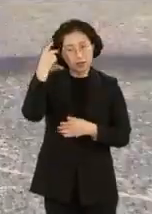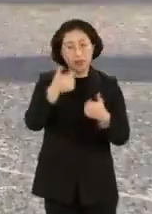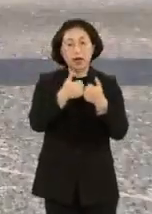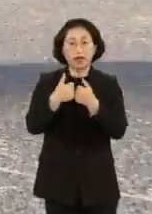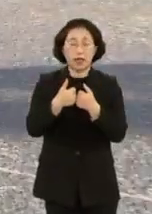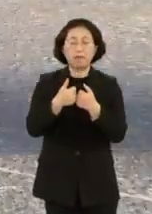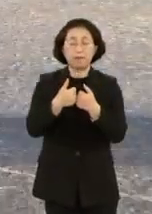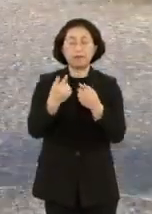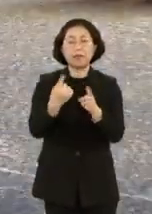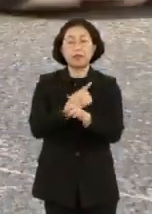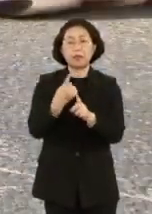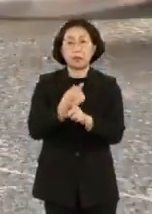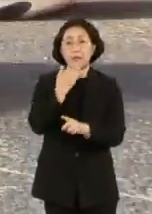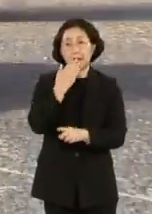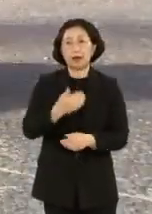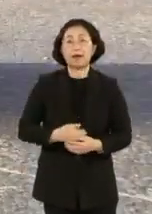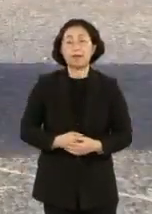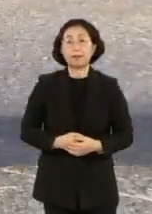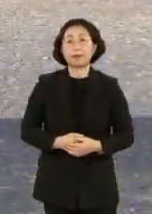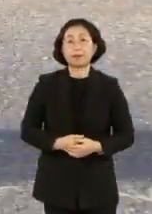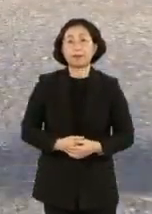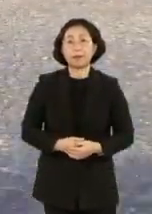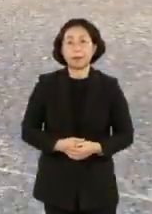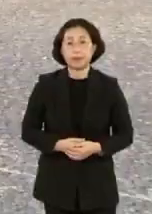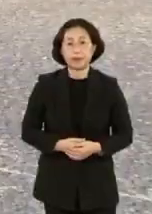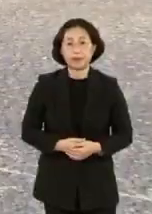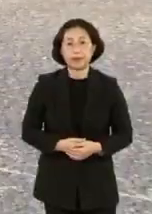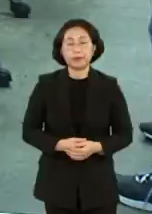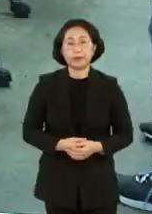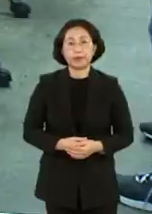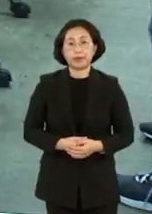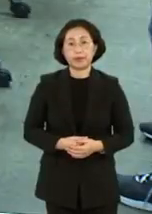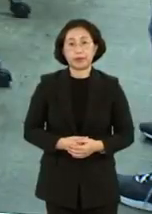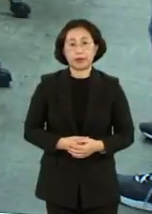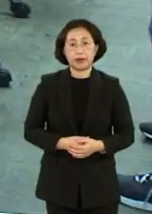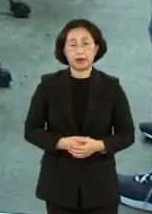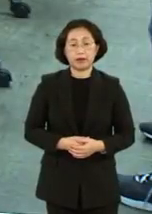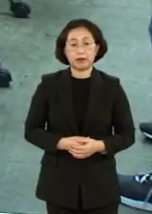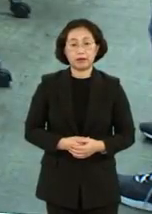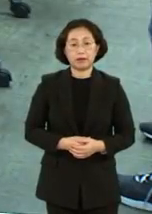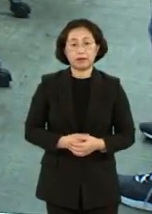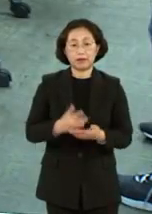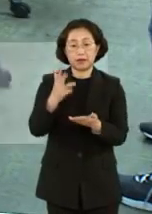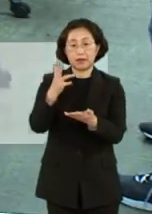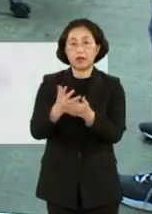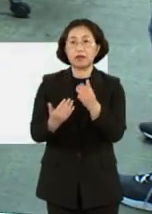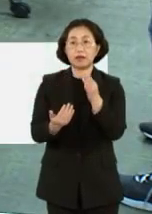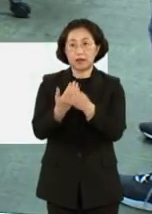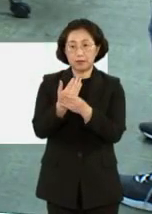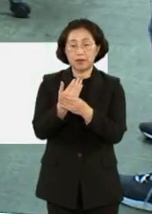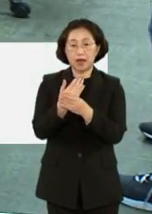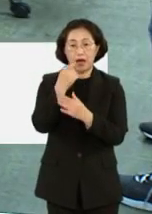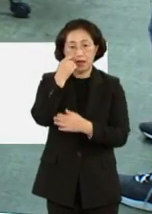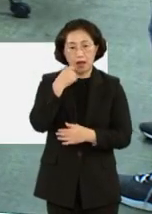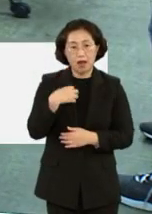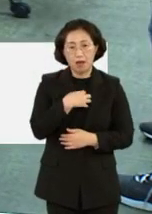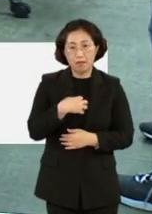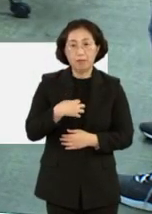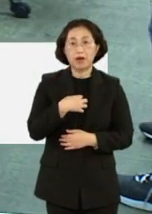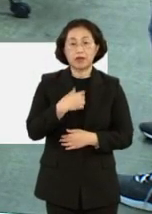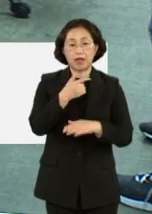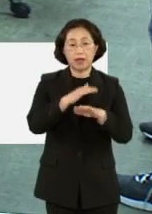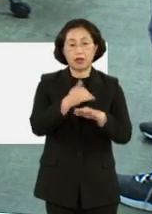TJB 양정진입니다. 이태원 참사 애도를 위해 대전과